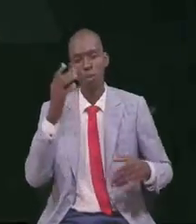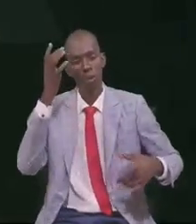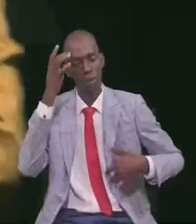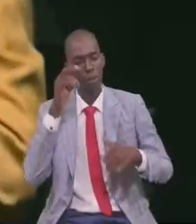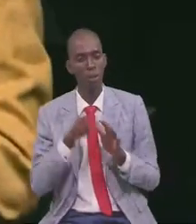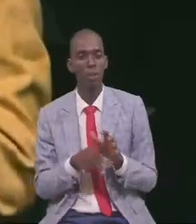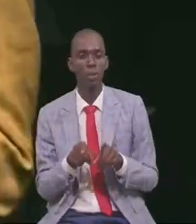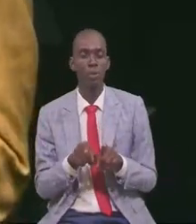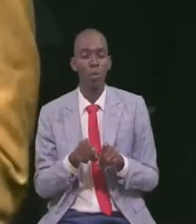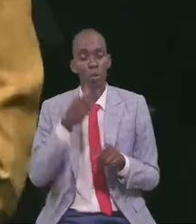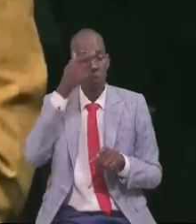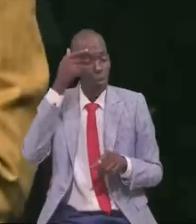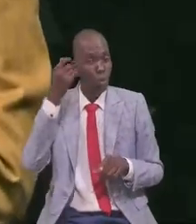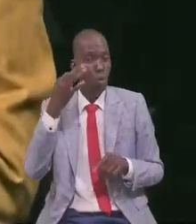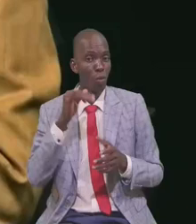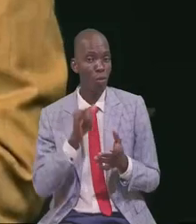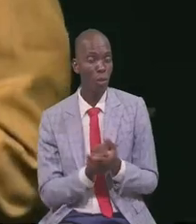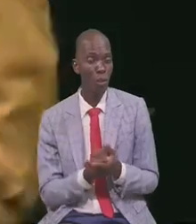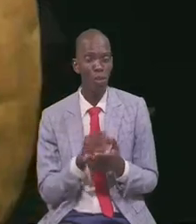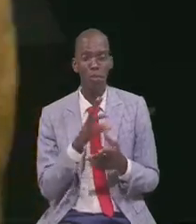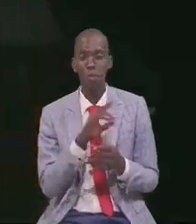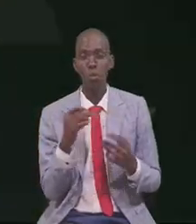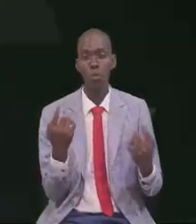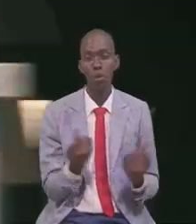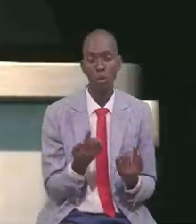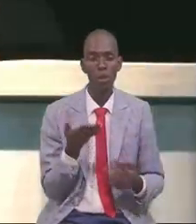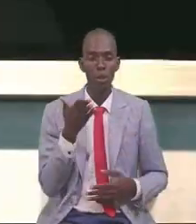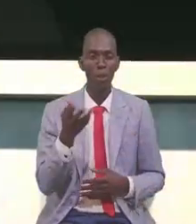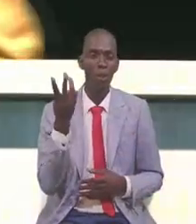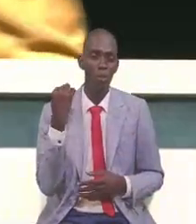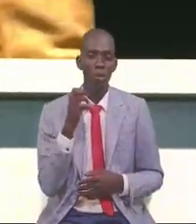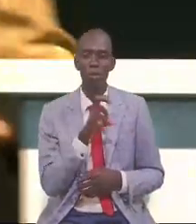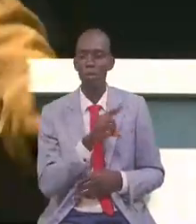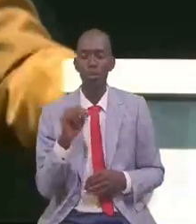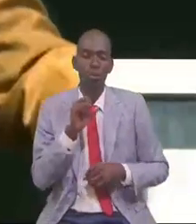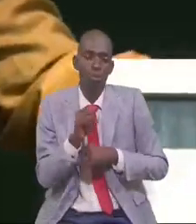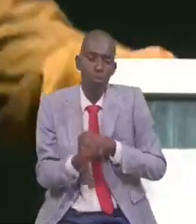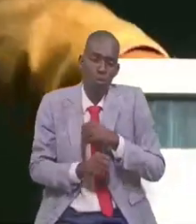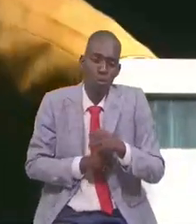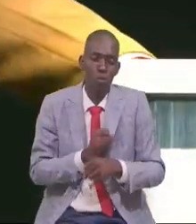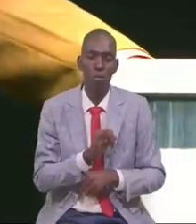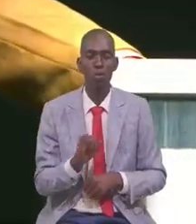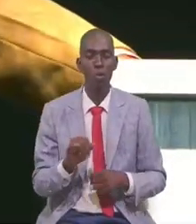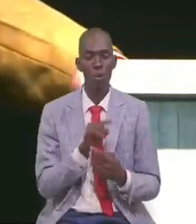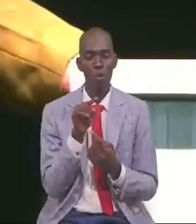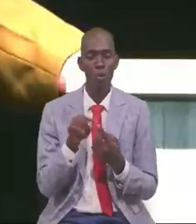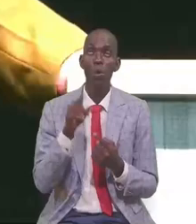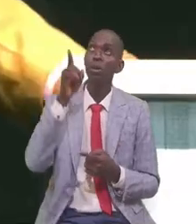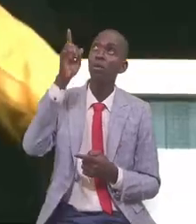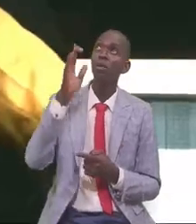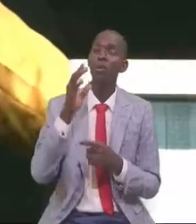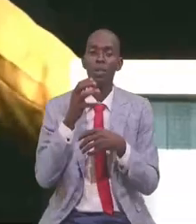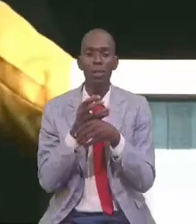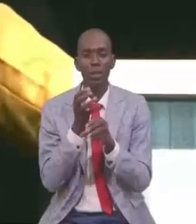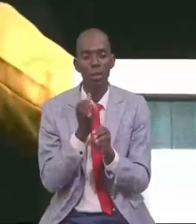il n'y avait pas de souffrance. Il n'y avait pas de péché. Quand Dieu a créé Adam et